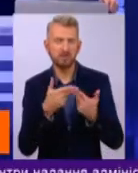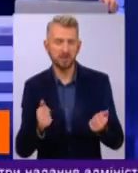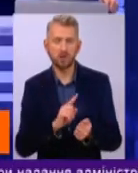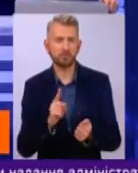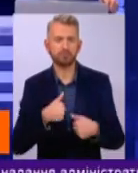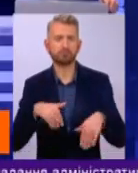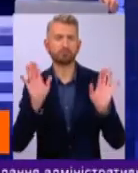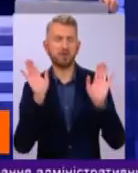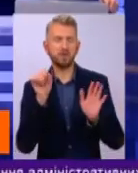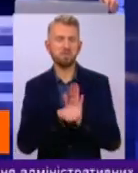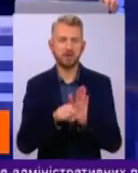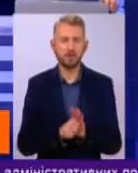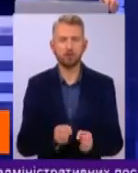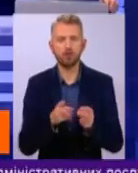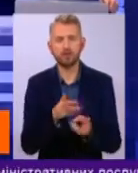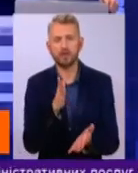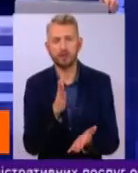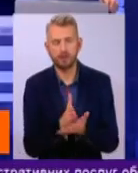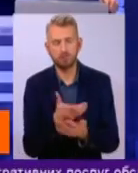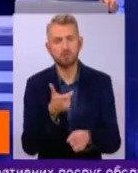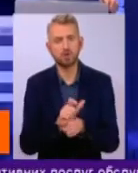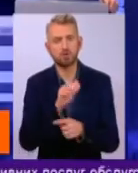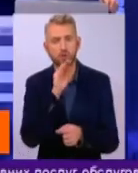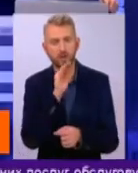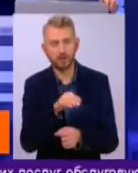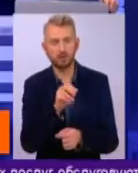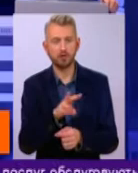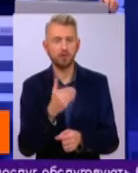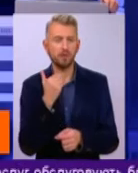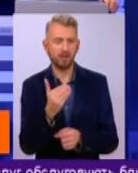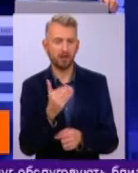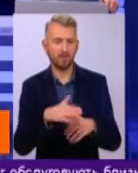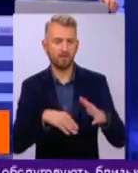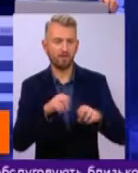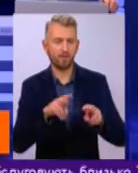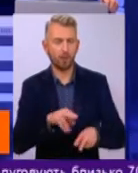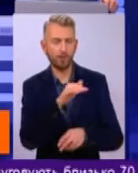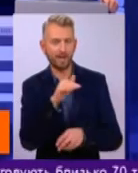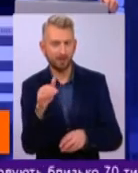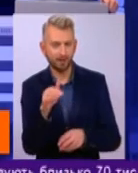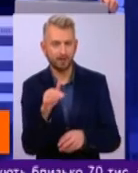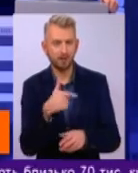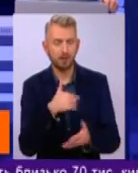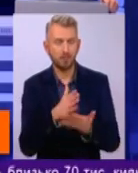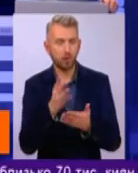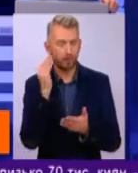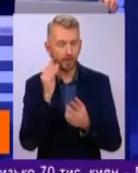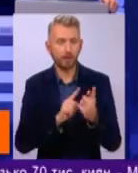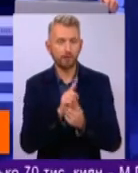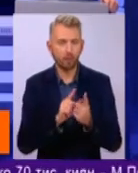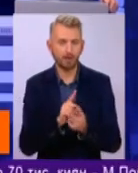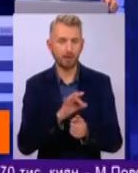що вбивці, злочинці, вони є більш професійними, ніж їх фаховий рівень, я маю на увазі, реформованих